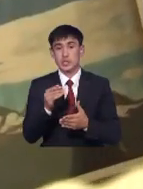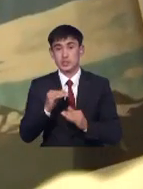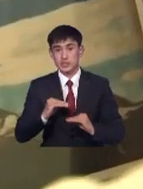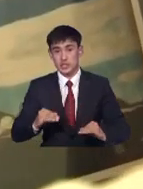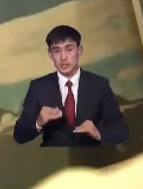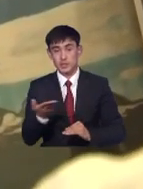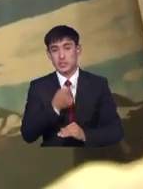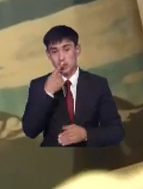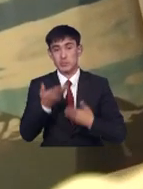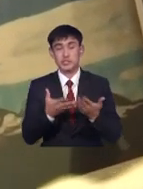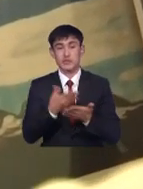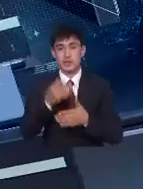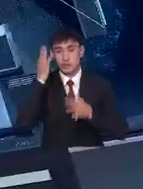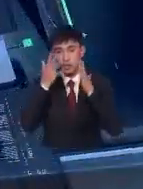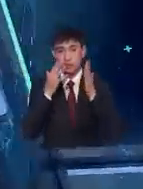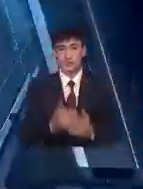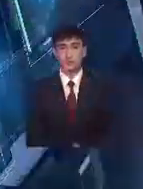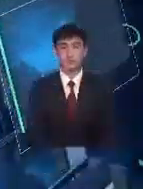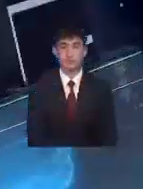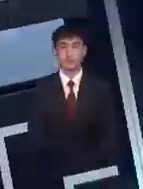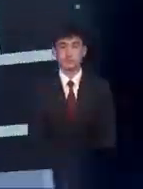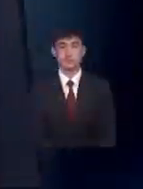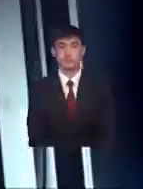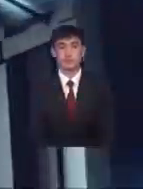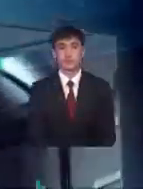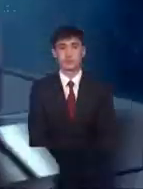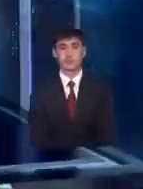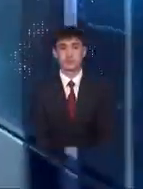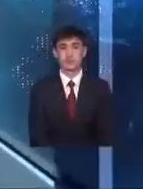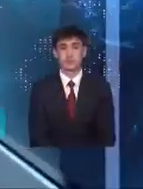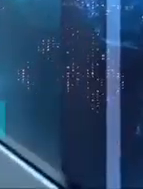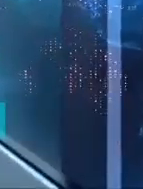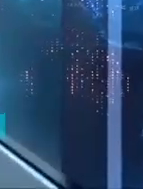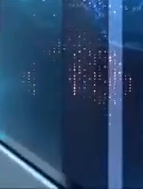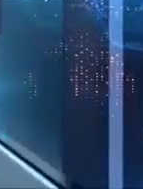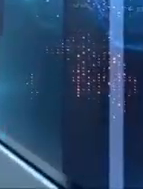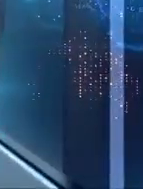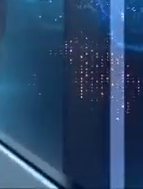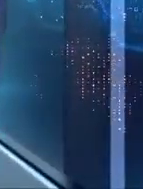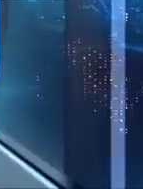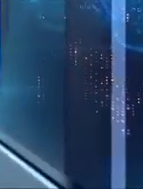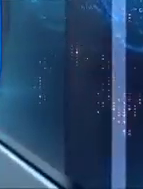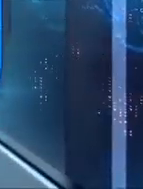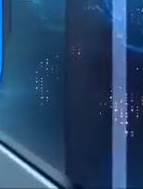стать на шаг ближе своей мечте Гульмира темиргалиева курманка сжала телерадиокомпания ждс